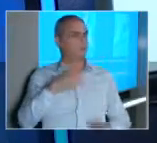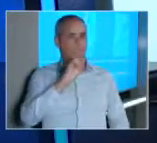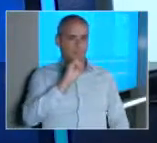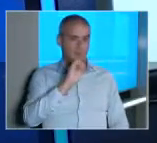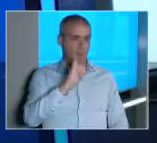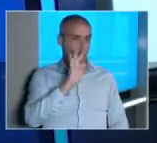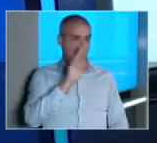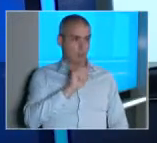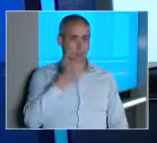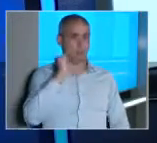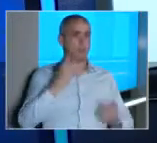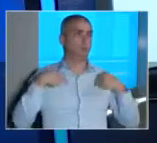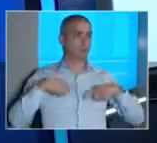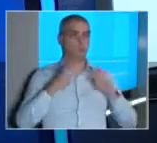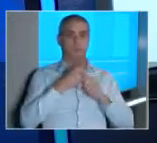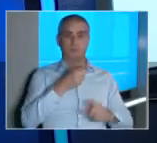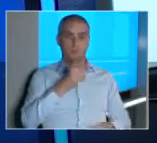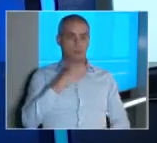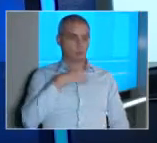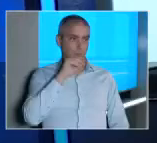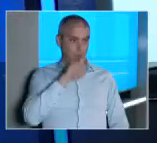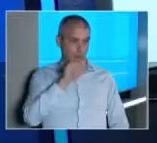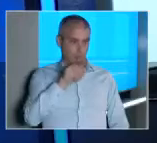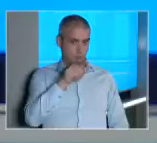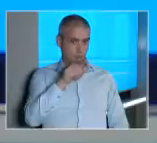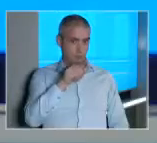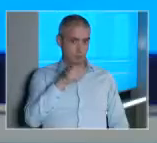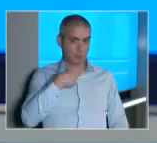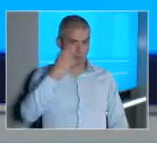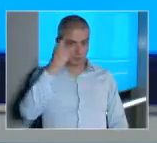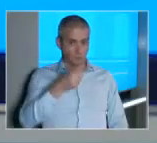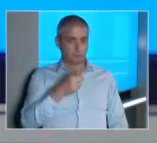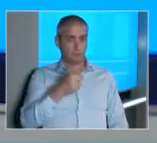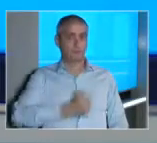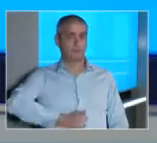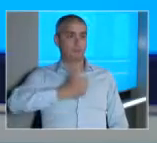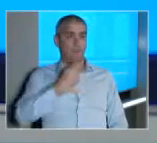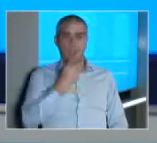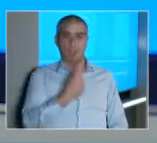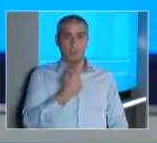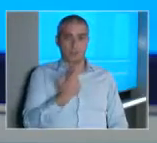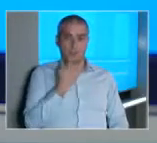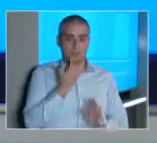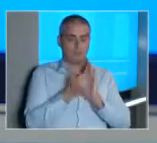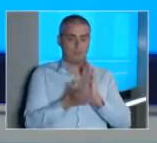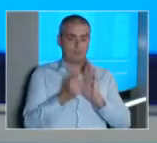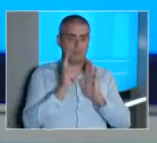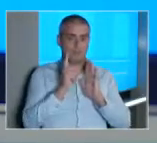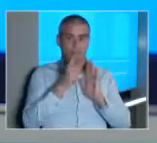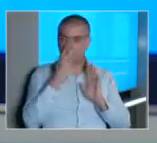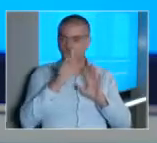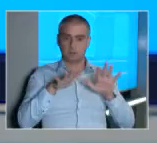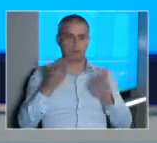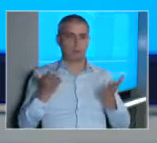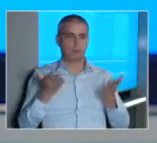תראה, אתמול יושב ראש המפלגה שלך... התייחסות לעניין הזה. כן. אני חושב שהשר אמר אמירה מיותרת, אבל אתה מסתכל על